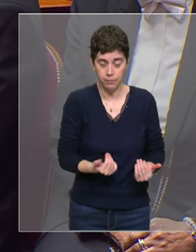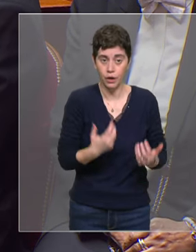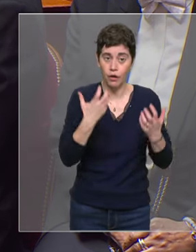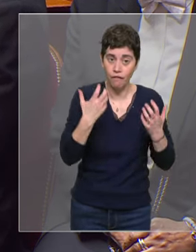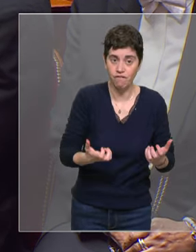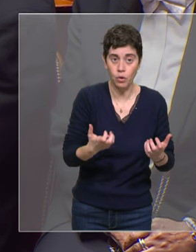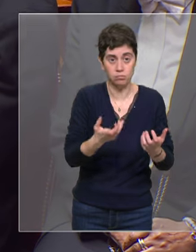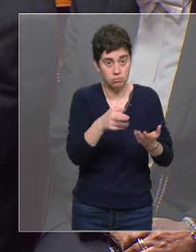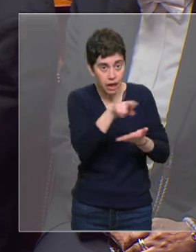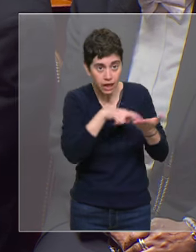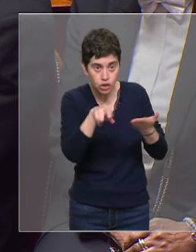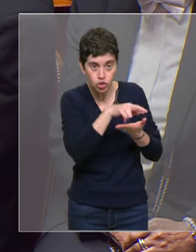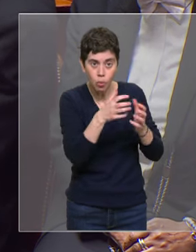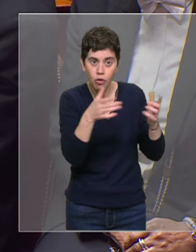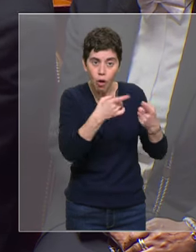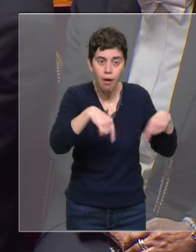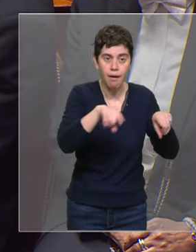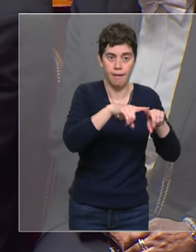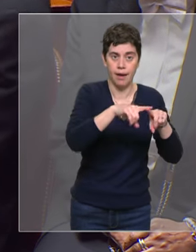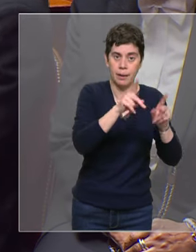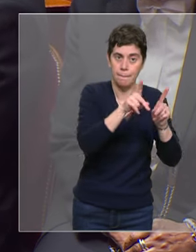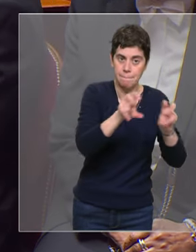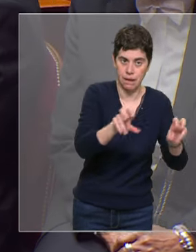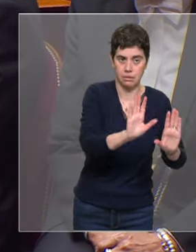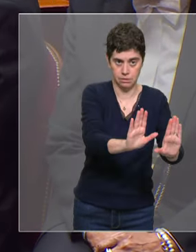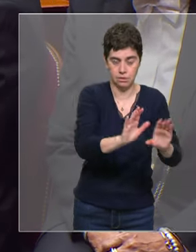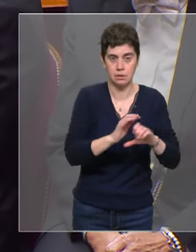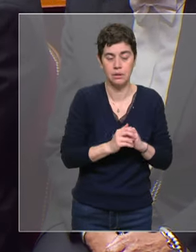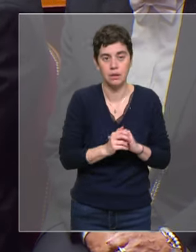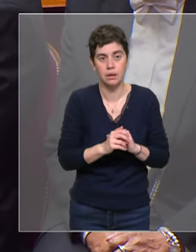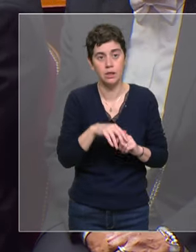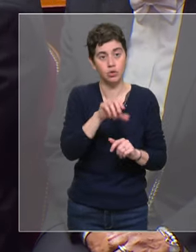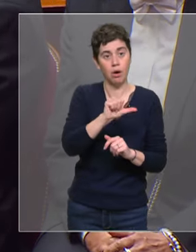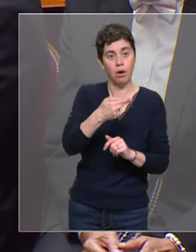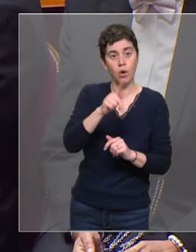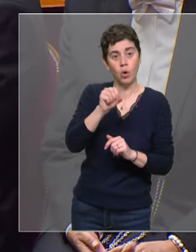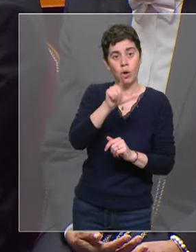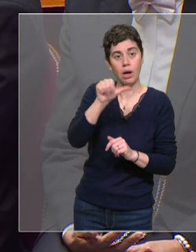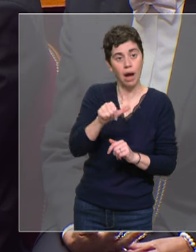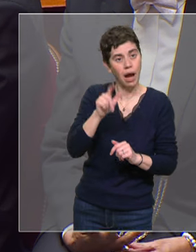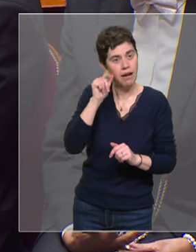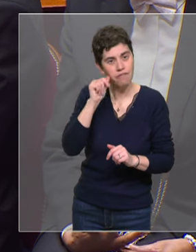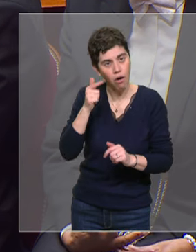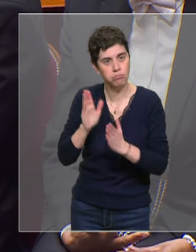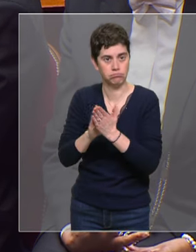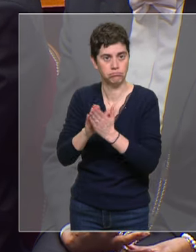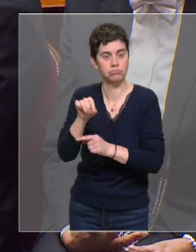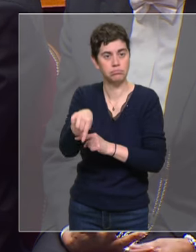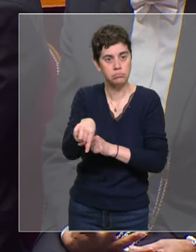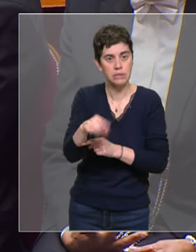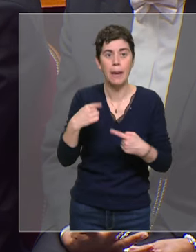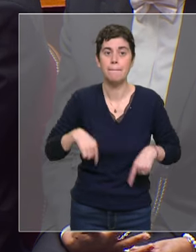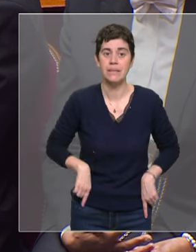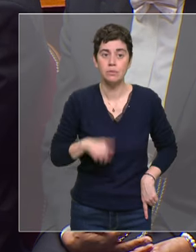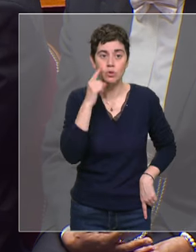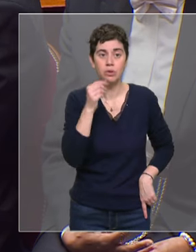Grands Lacs et je salue particulièrement les efforts menés par l'Angola. Jeudi, le ministre Journé s'est